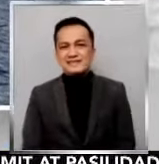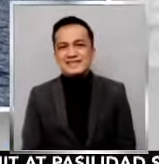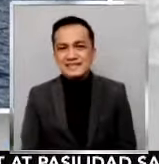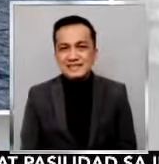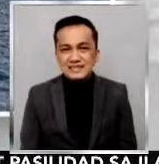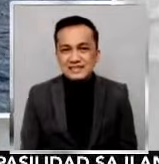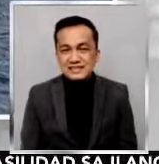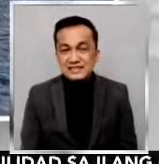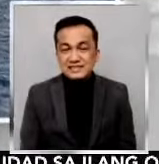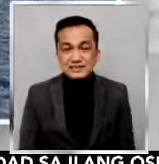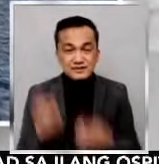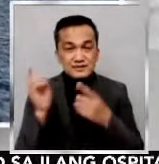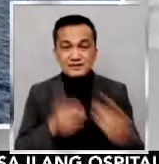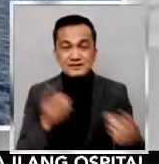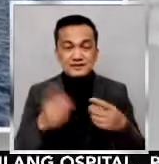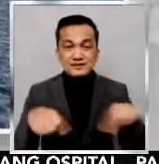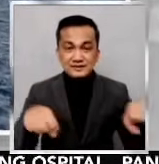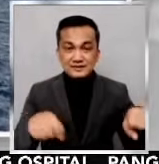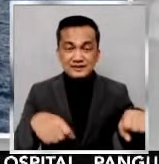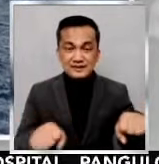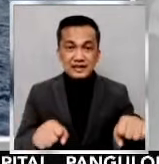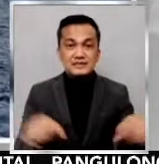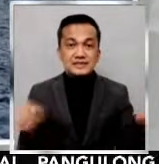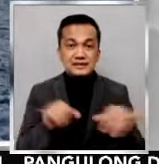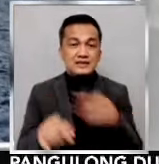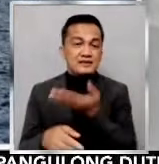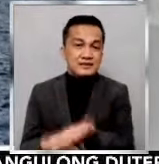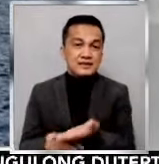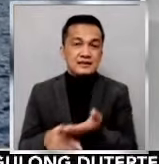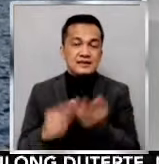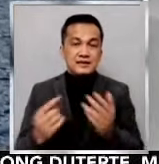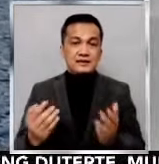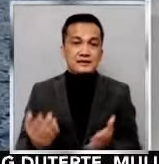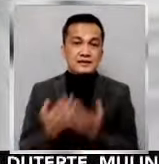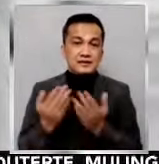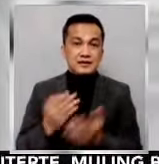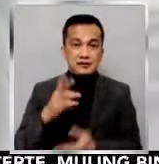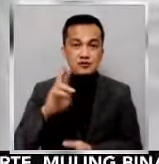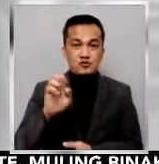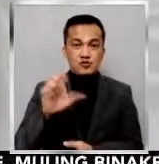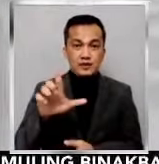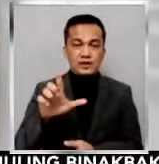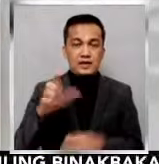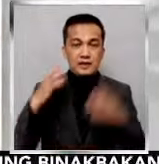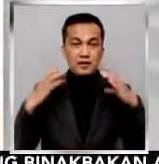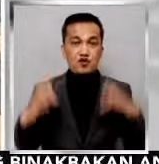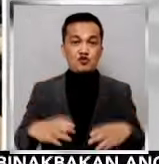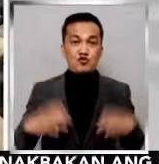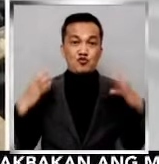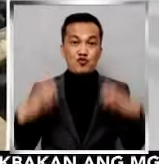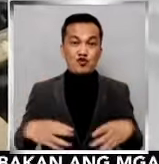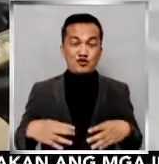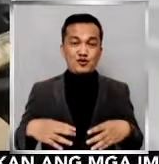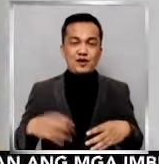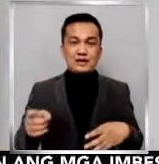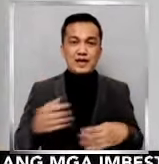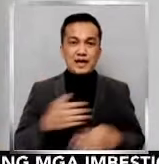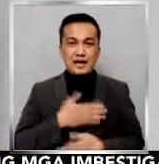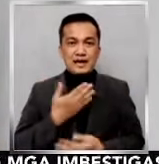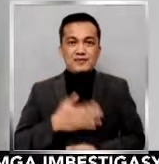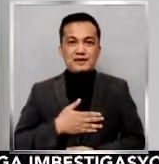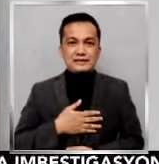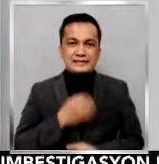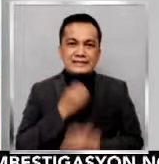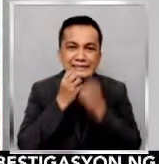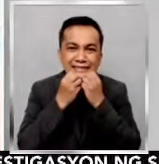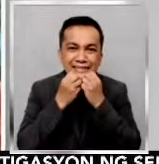riders na rin daw na gaya niya ang nahikayat ni Ruel na mag-costume. At sa sobrang tuwa sa kinitang extra,